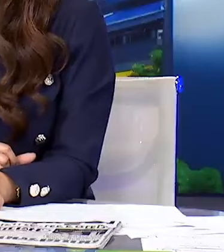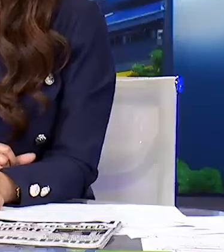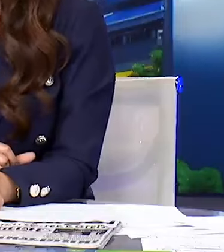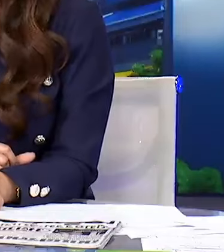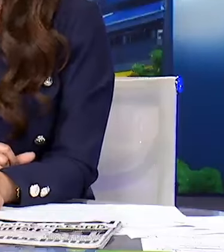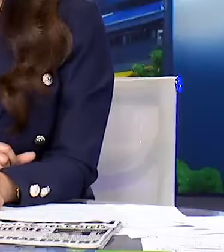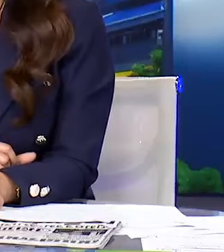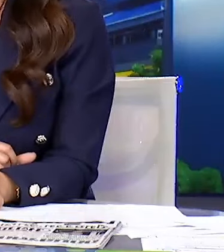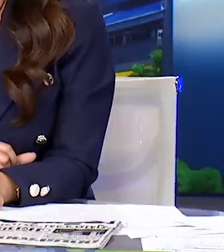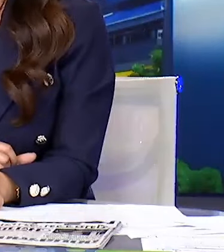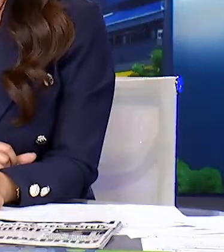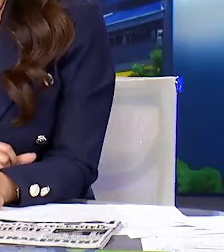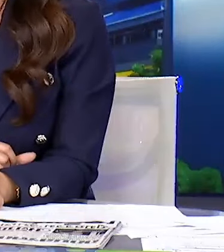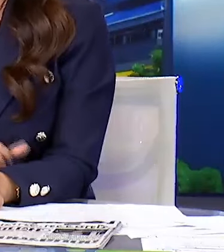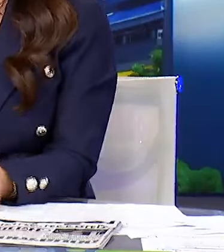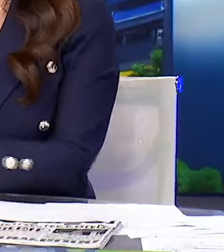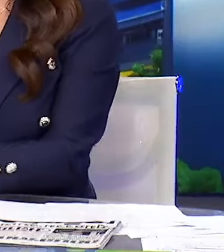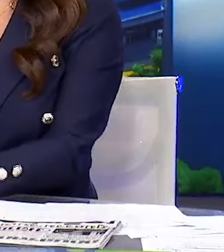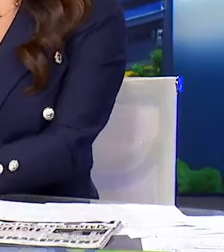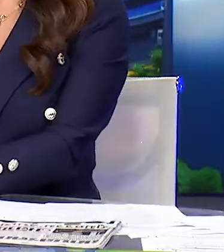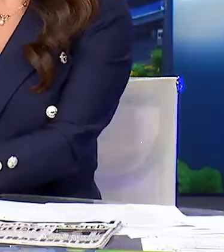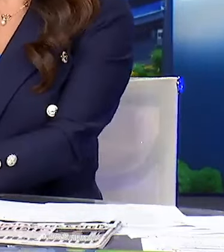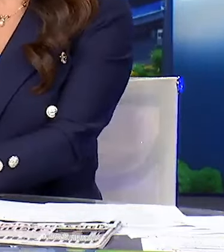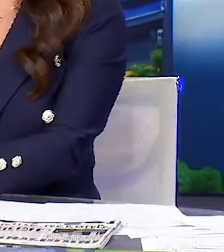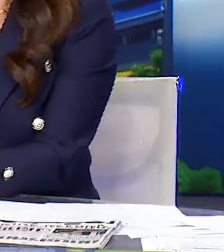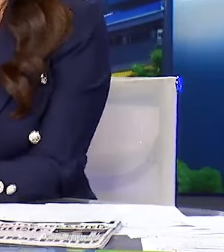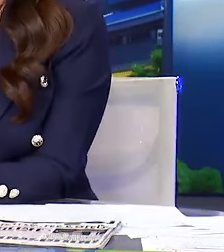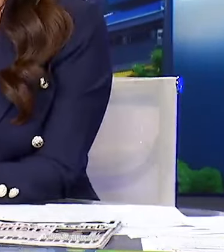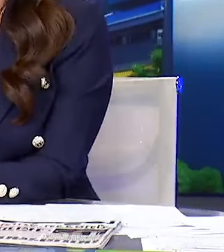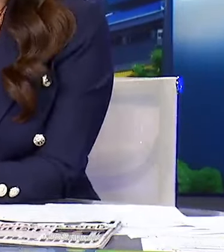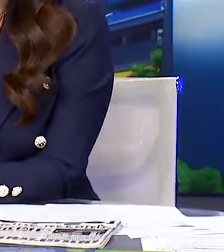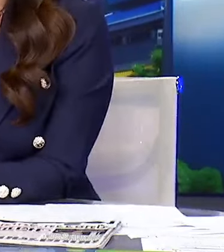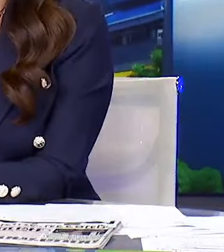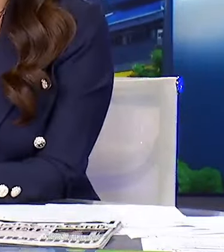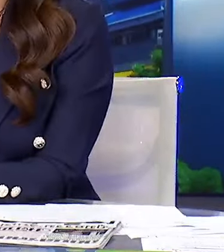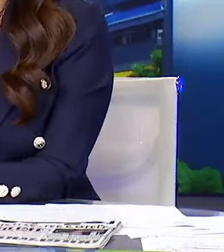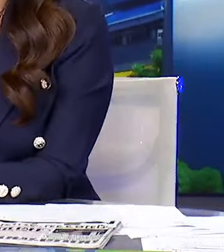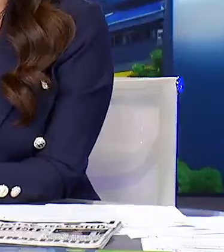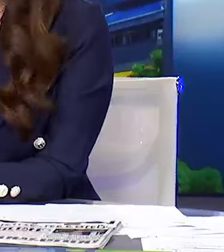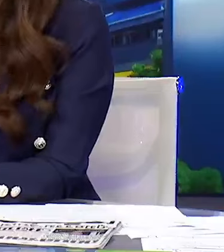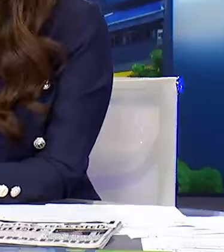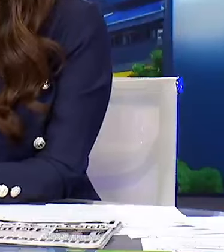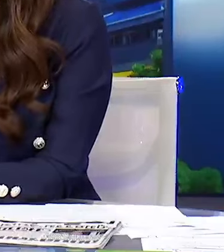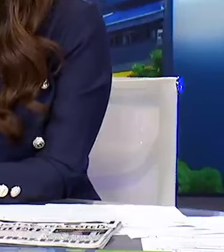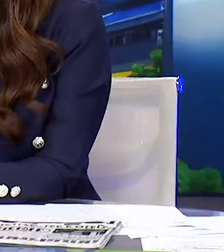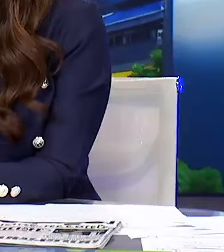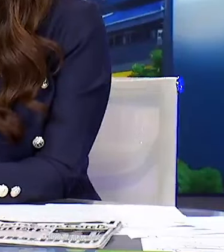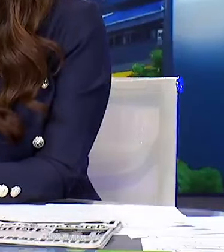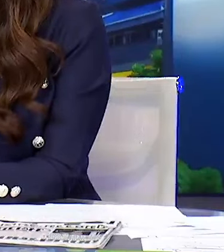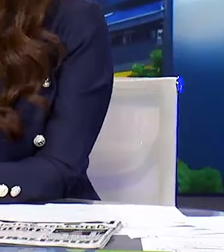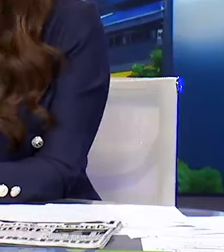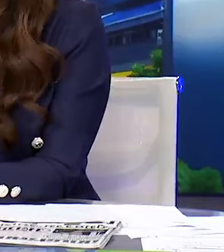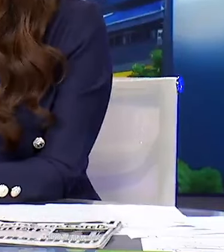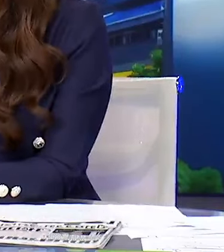ชนะไปถูกมทีเนี้ยมันก็เลยเริ่มมีการแบบออกมาโวยเหมือนกันว่าเอ๊ะมันเป็นการผิดฝาผิดตัวหรือเปล่าบางคนเทำนาทำไล่ทำสวนกมา